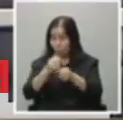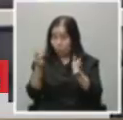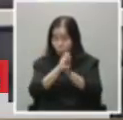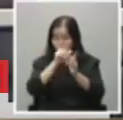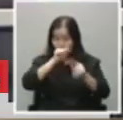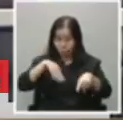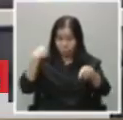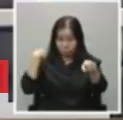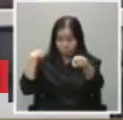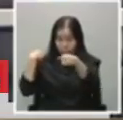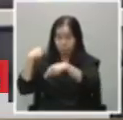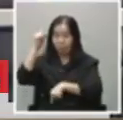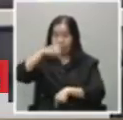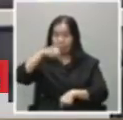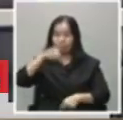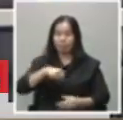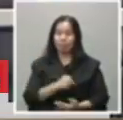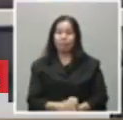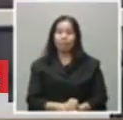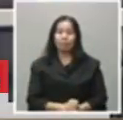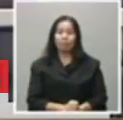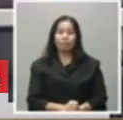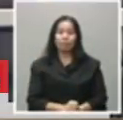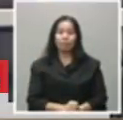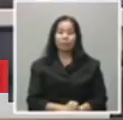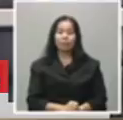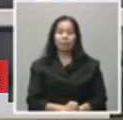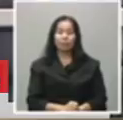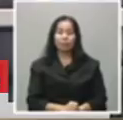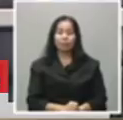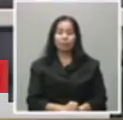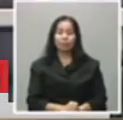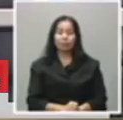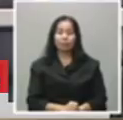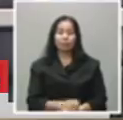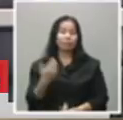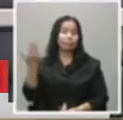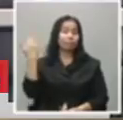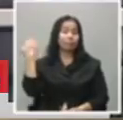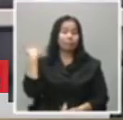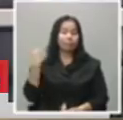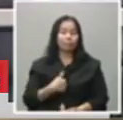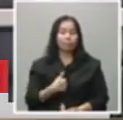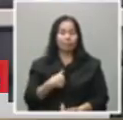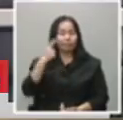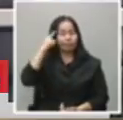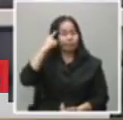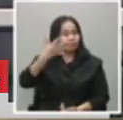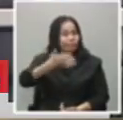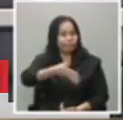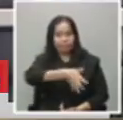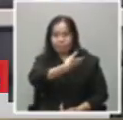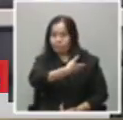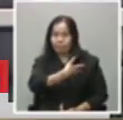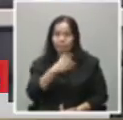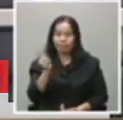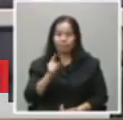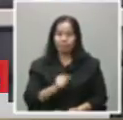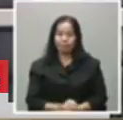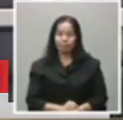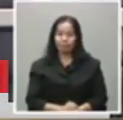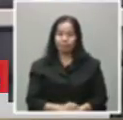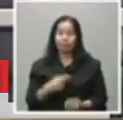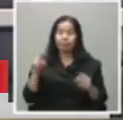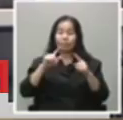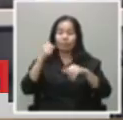ารอยู่ท่านประธานที่เคารพครับวันก่อนฟังนี่หัวร้อนเลยนะฮะนี่ท่านไม่อยู่นะรัฐมนตรีแร